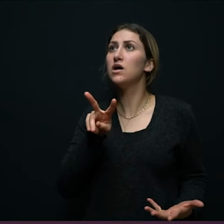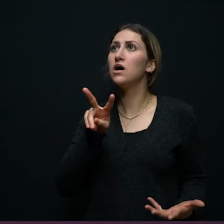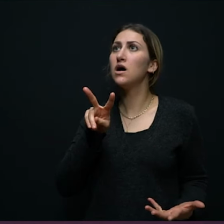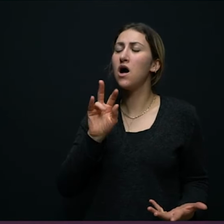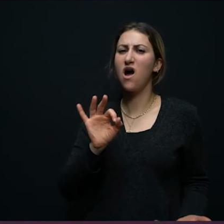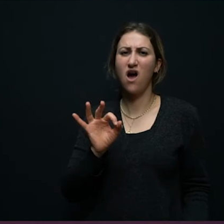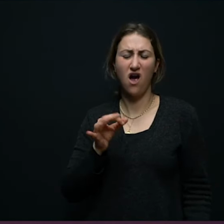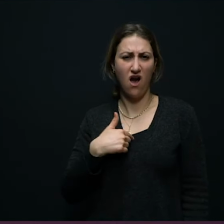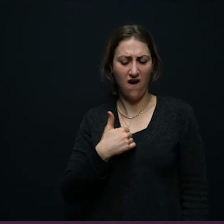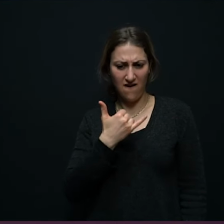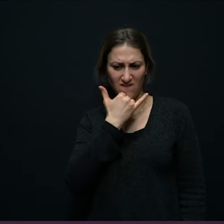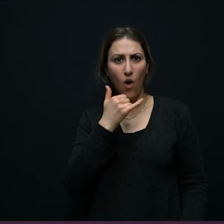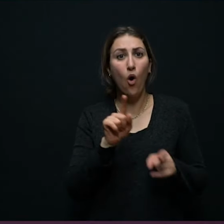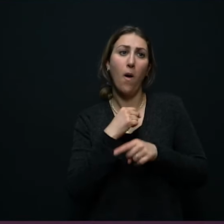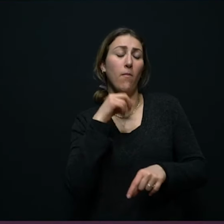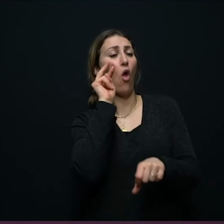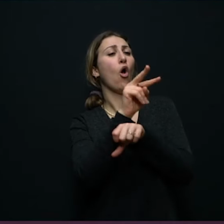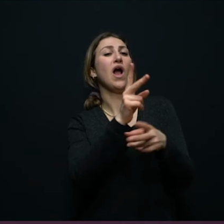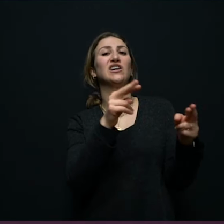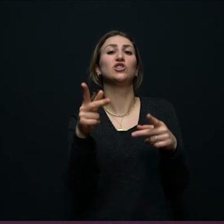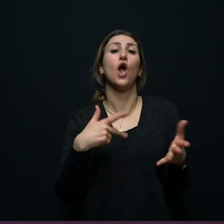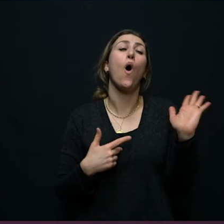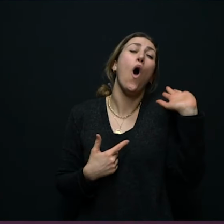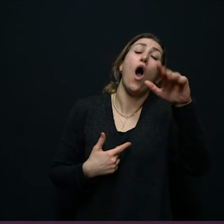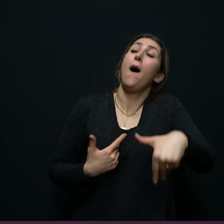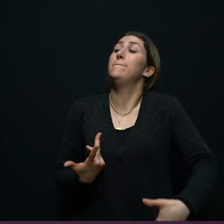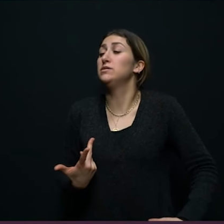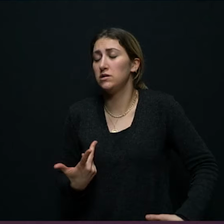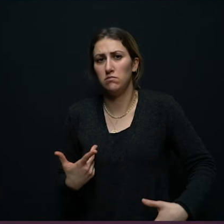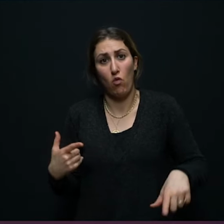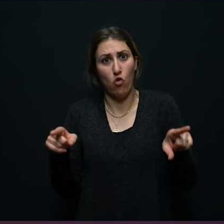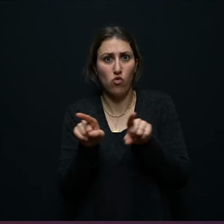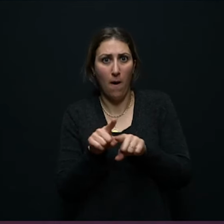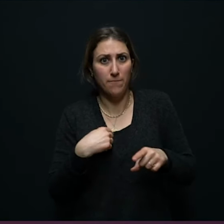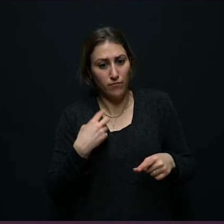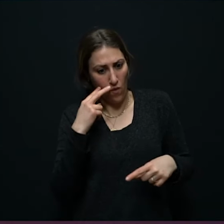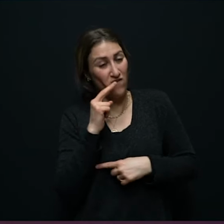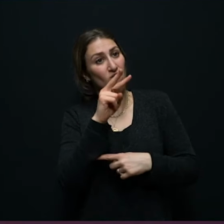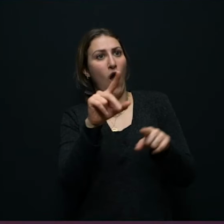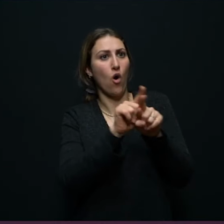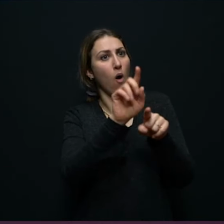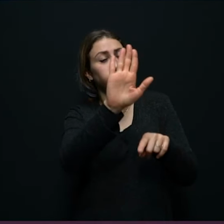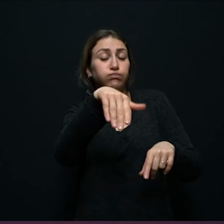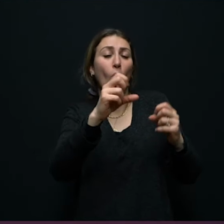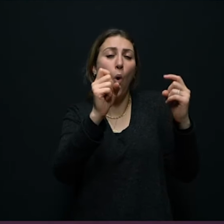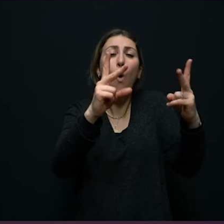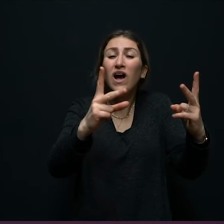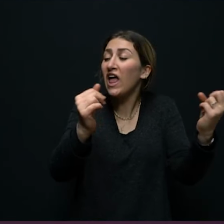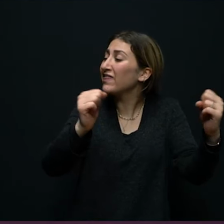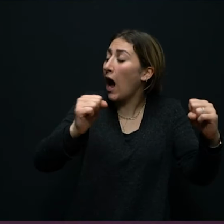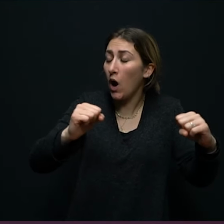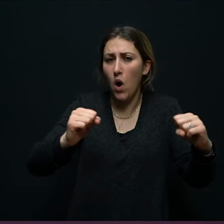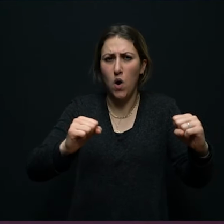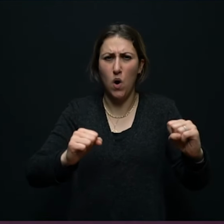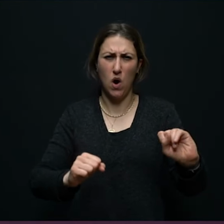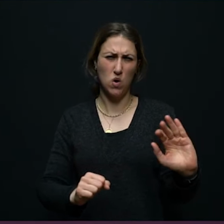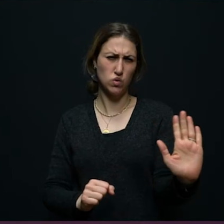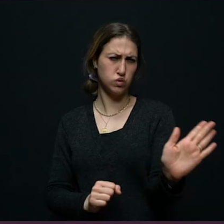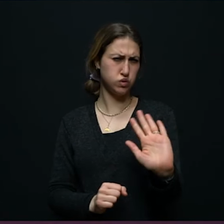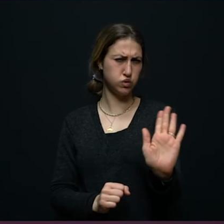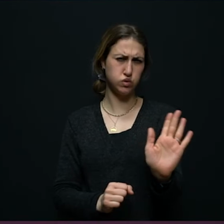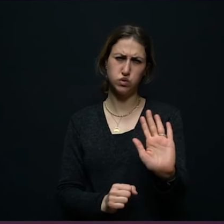bon allez c'est pas si grave bon allez et puis petit à petit on se met à penser comme le monde pense